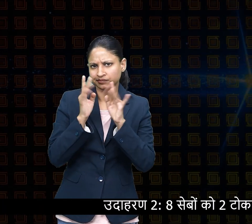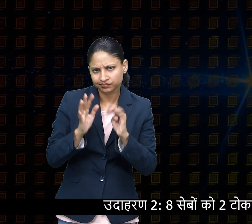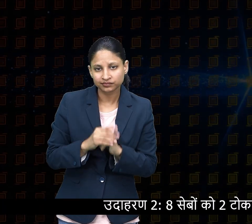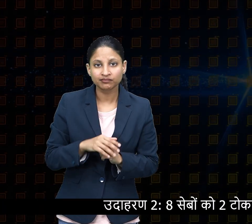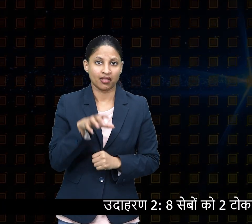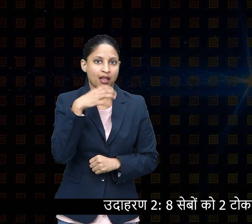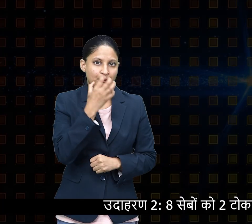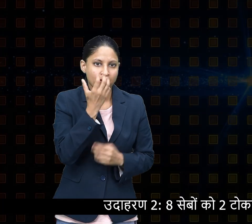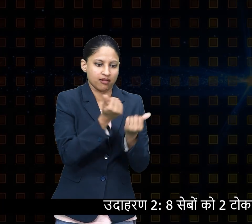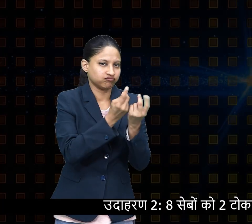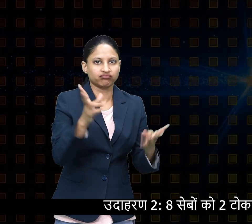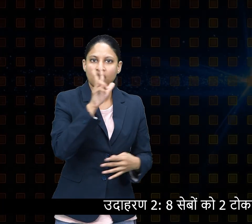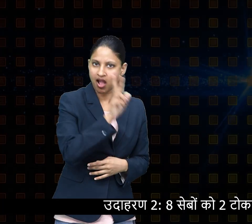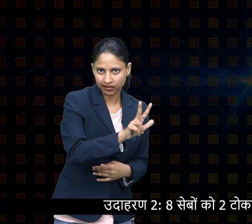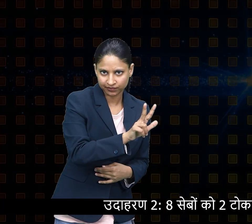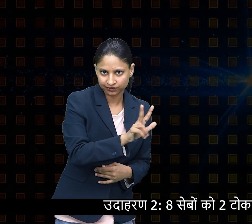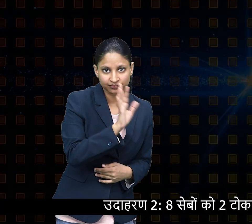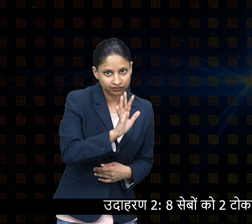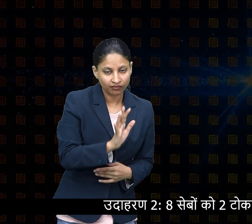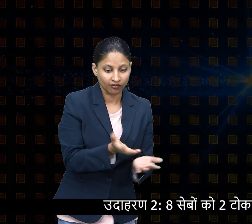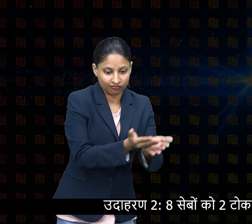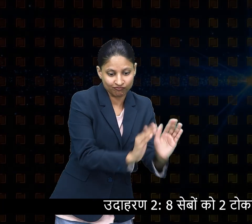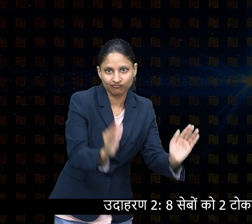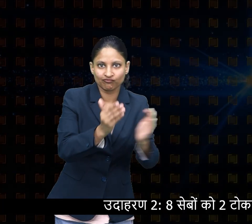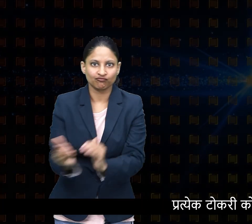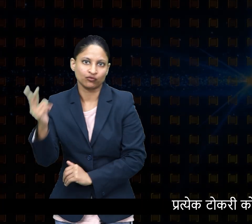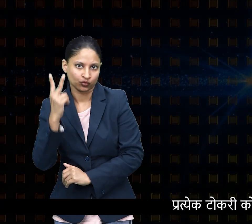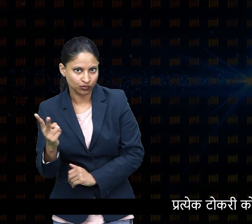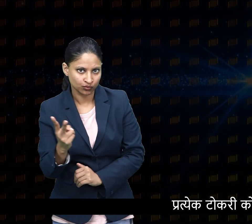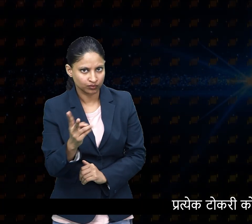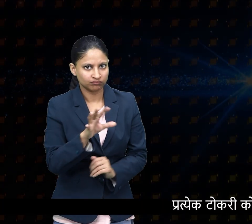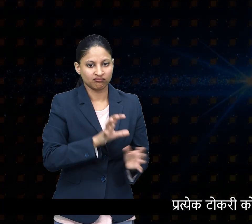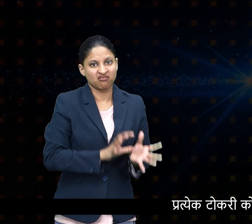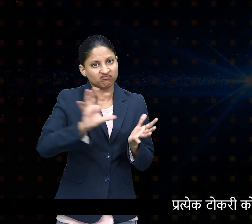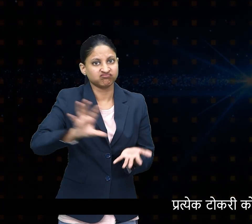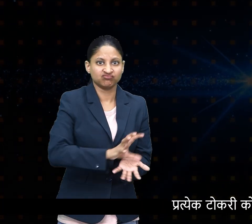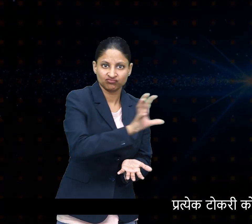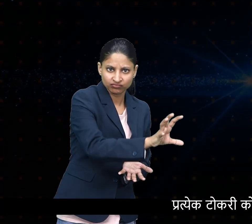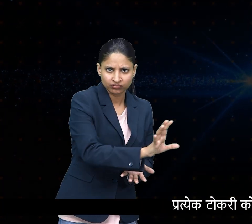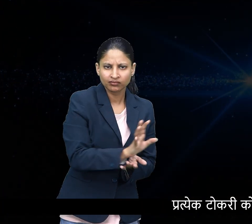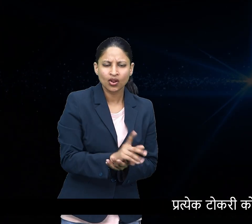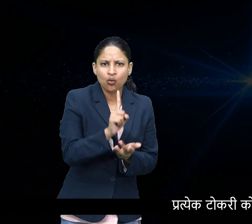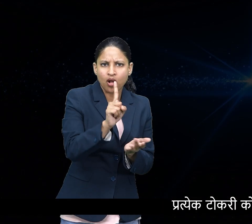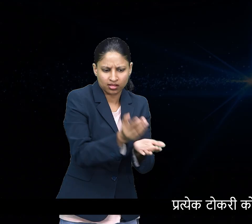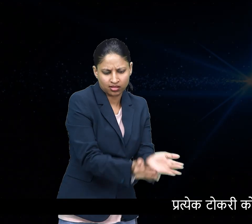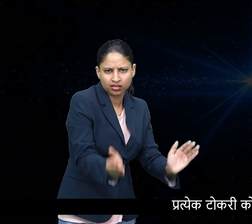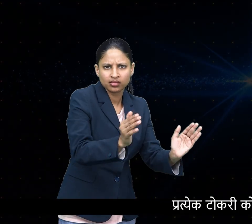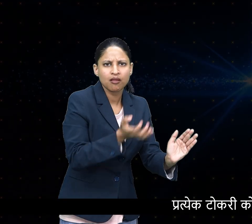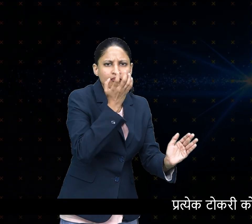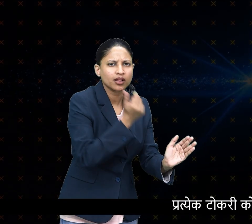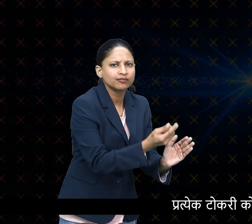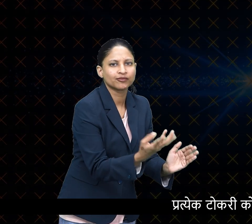उदाहरण दो, 8 सेबों को 2 टोकरियों में विभाजित किया गया, प्रत्येक टोकरी को 4 सेब मिलते हैं।